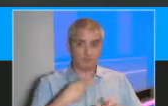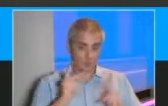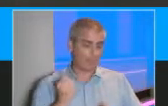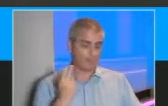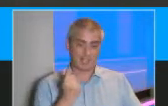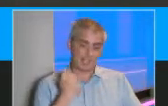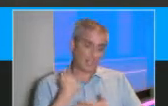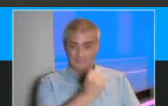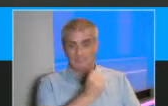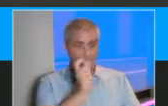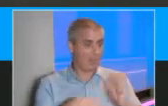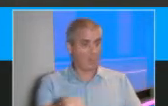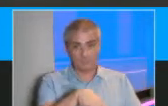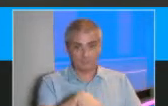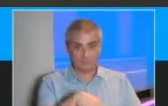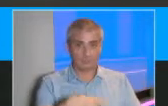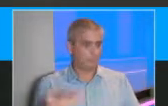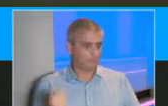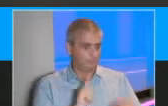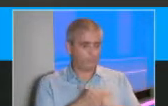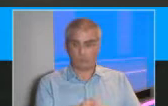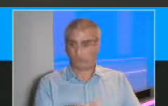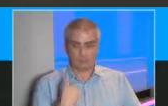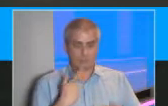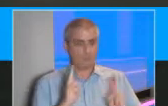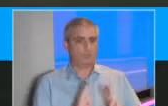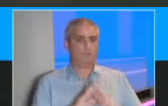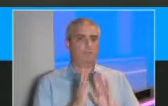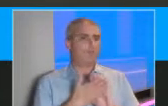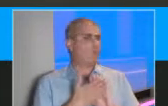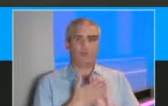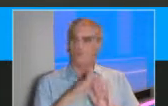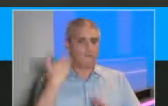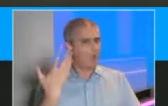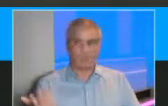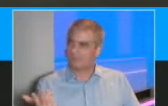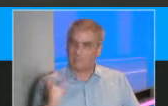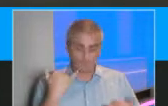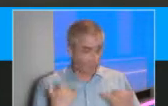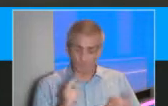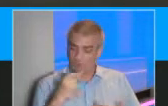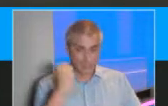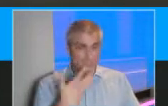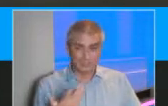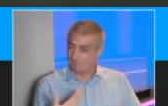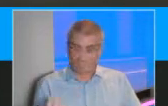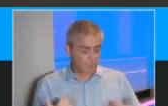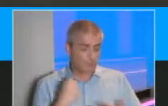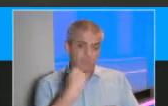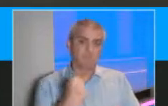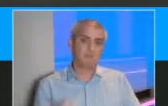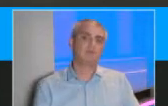להזרים כסף לאזרחים, במקום זה אנחנו עוצרים עכשיו את הכל, ולא יהיה עכשיו, אם עכשיו לא יהיה תקציב ואין עכשיו